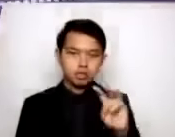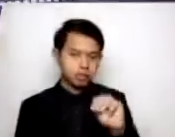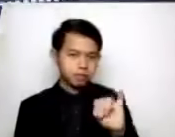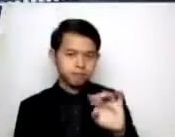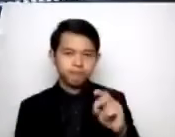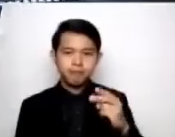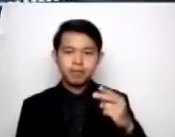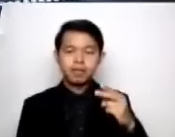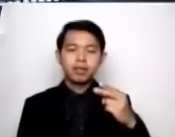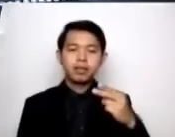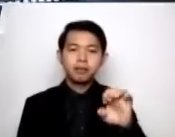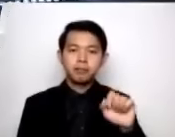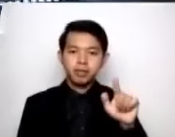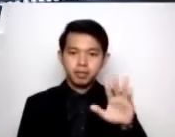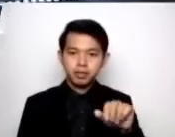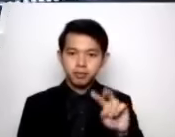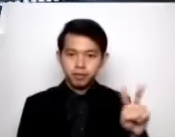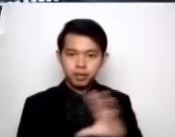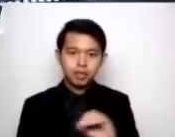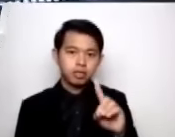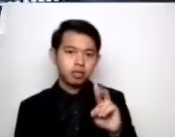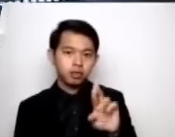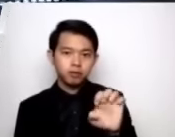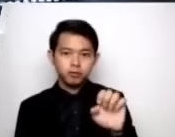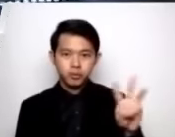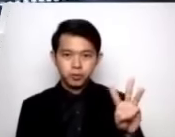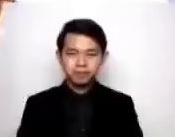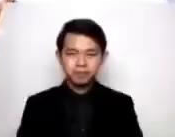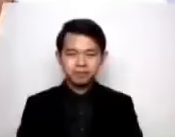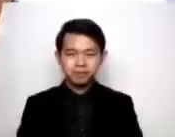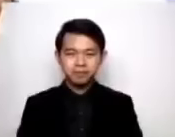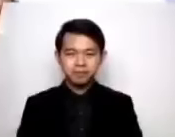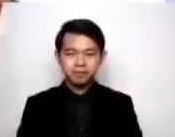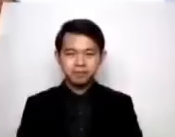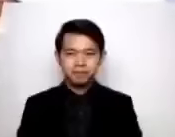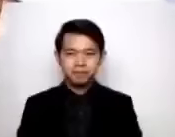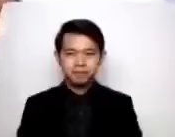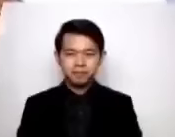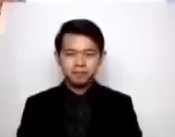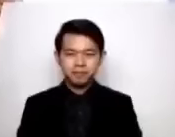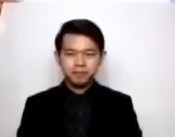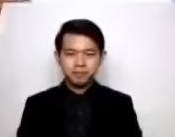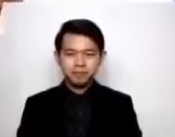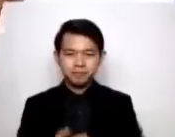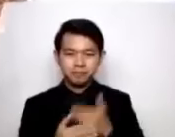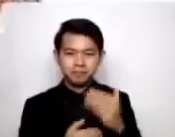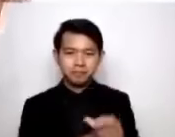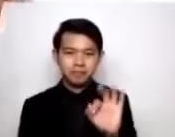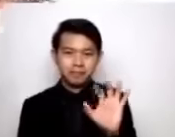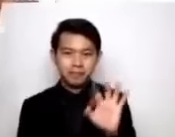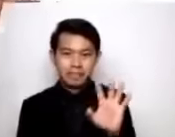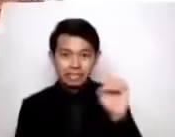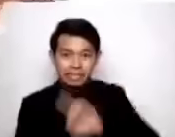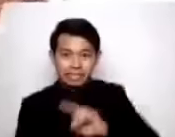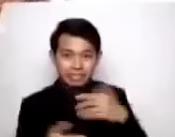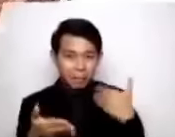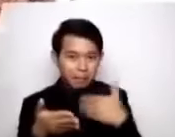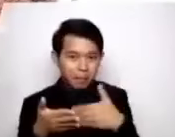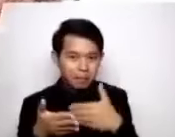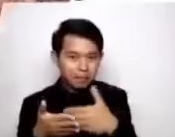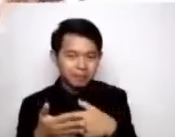Von Aquino nagbabalita para sa GMA Integrated News. 19 days na lang, Pasko na! Hindi kailangan mabutas